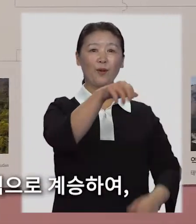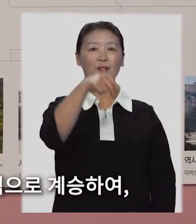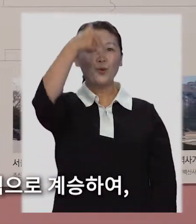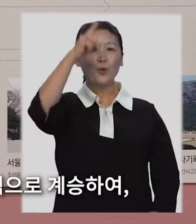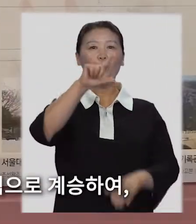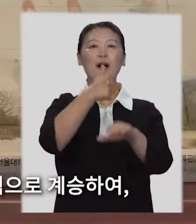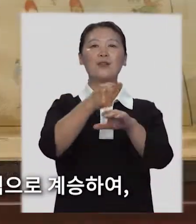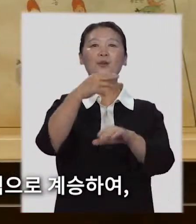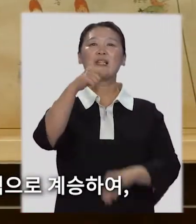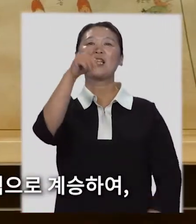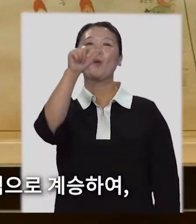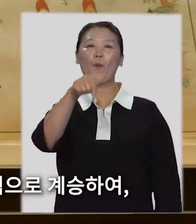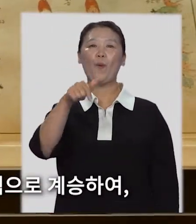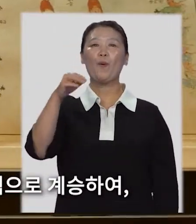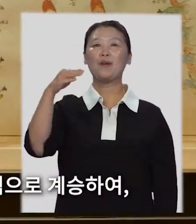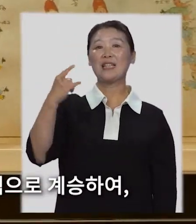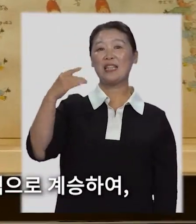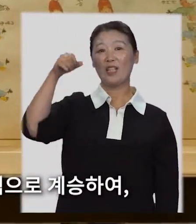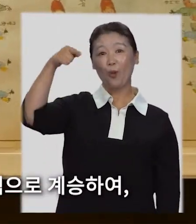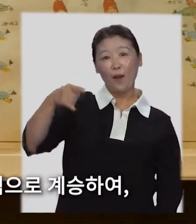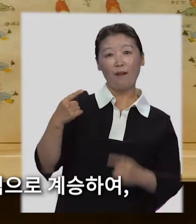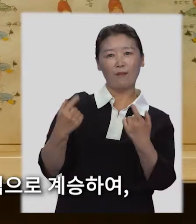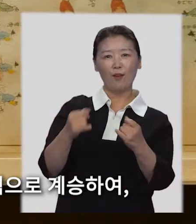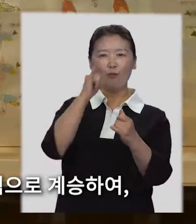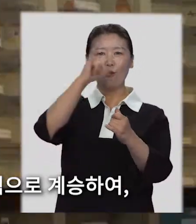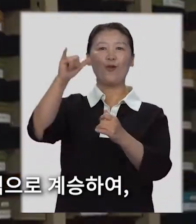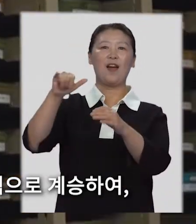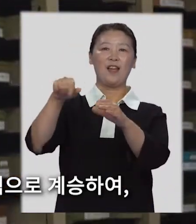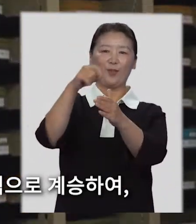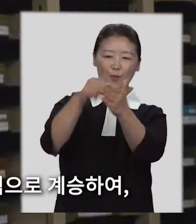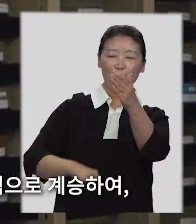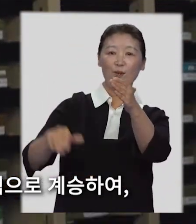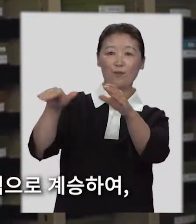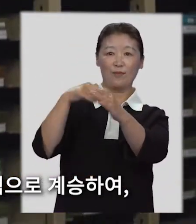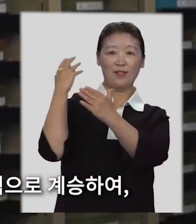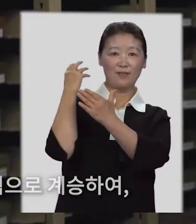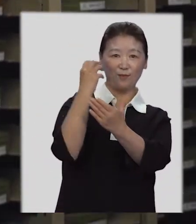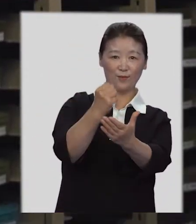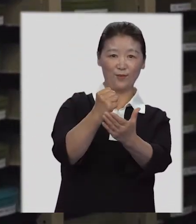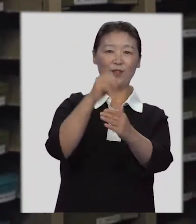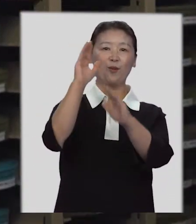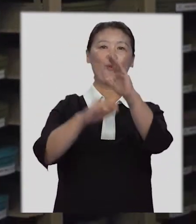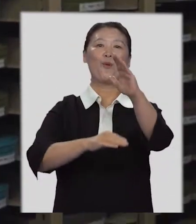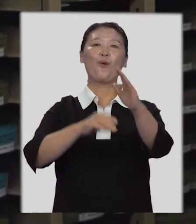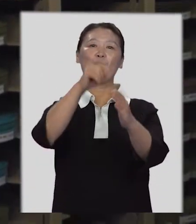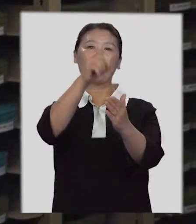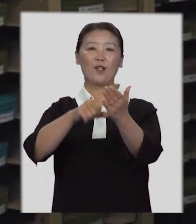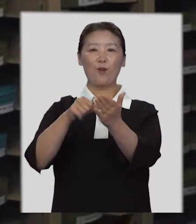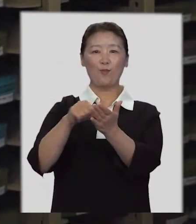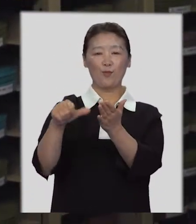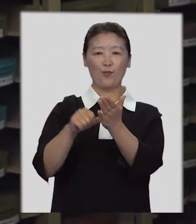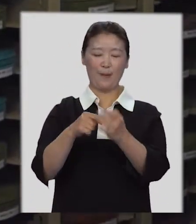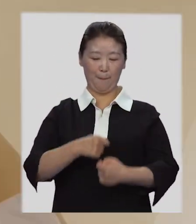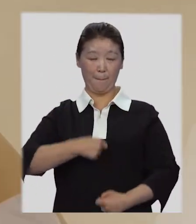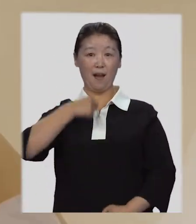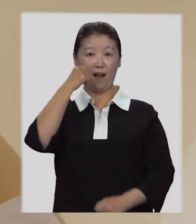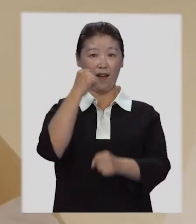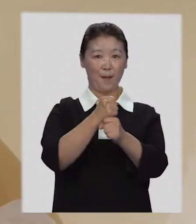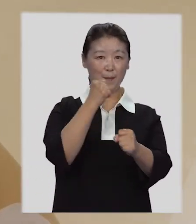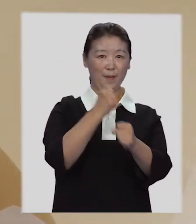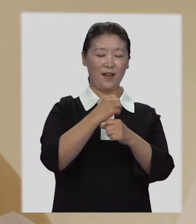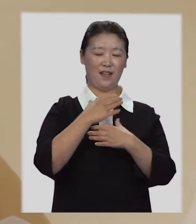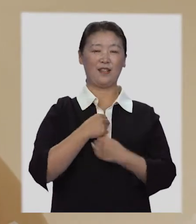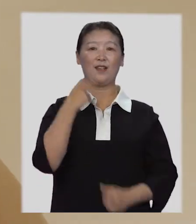국가기록원은 조선왕조실록, 밀교와 같은 훌륭한 기록문화를 현대적으로 계승하여 공공기록물을 투명하게